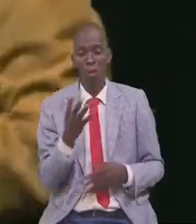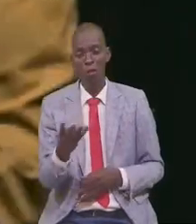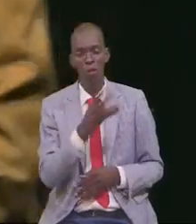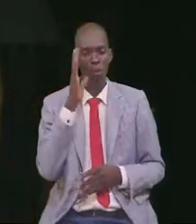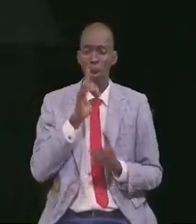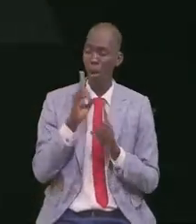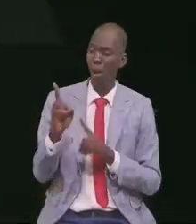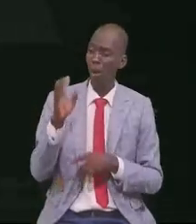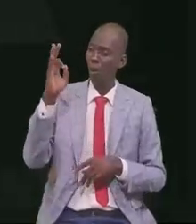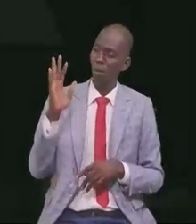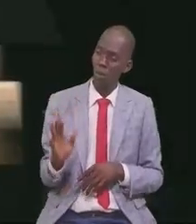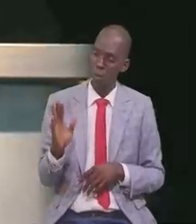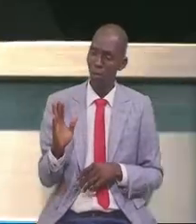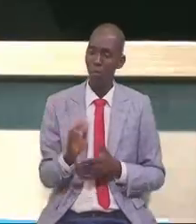prédicateur?